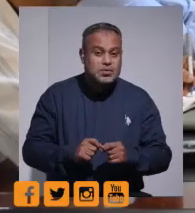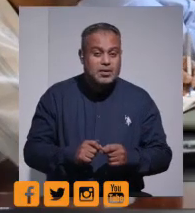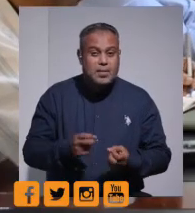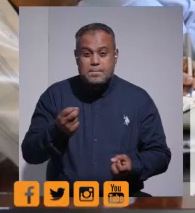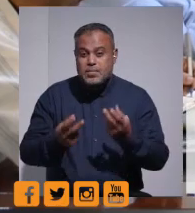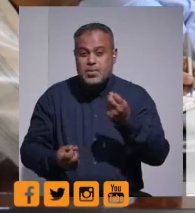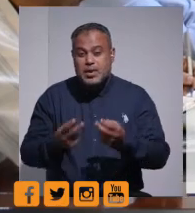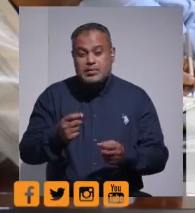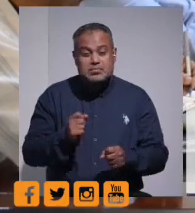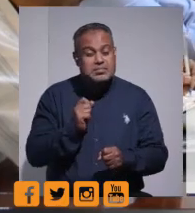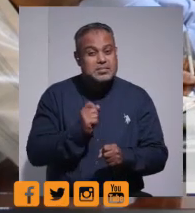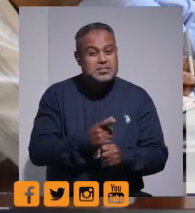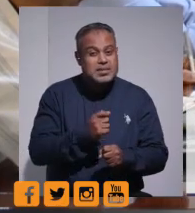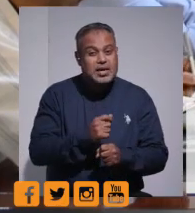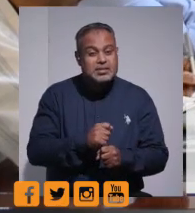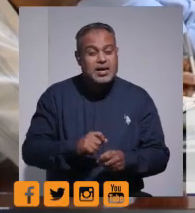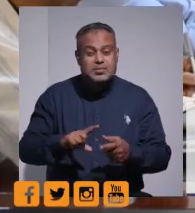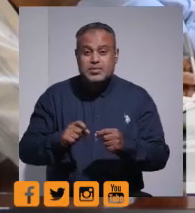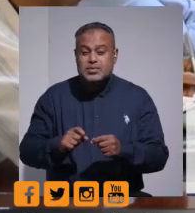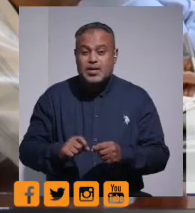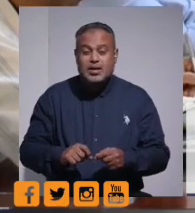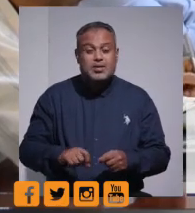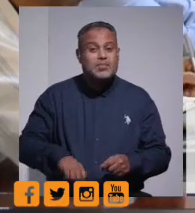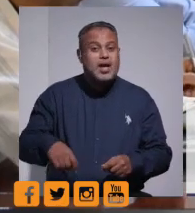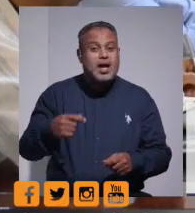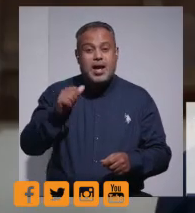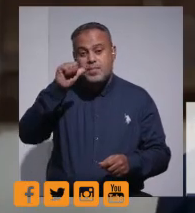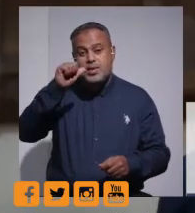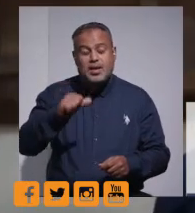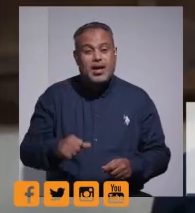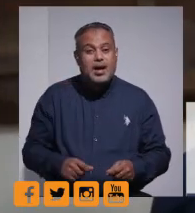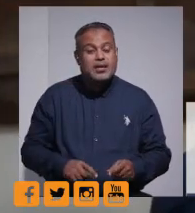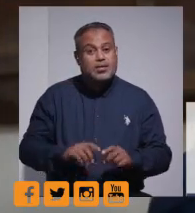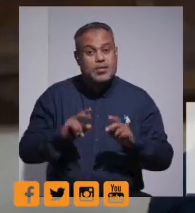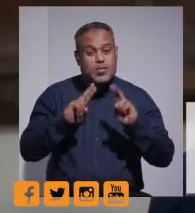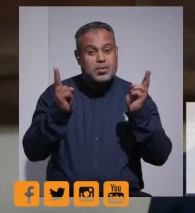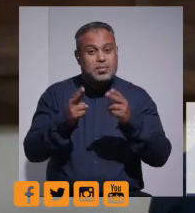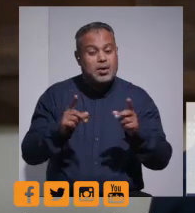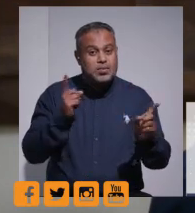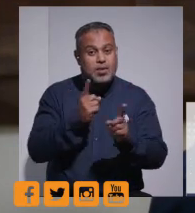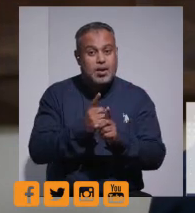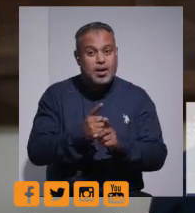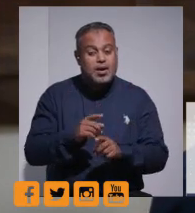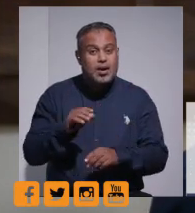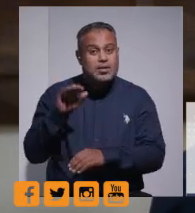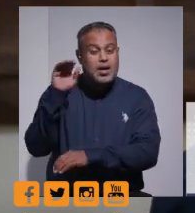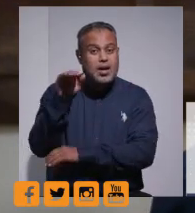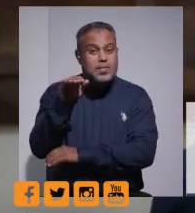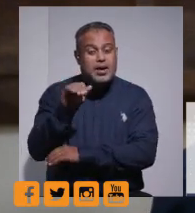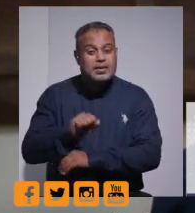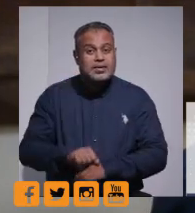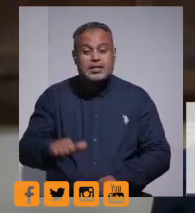ونتائج مشاركه وزير المياه والبيئه للمؤتمرات واللقاءات مع مجموعه المانحين لقطاعات المياه